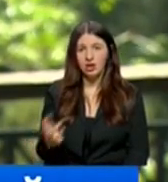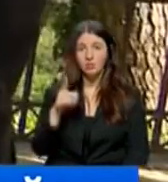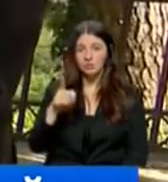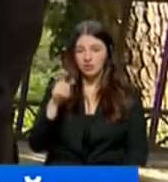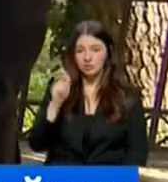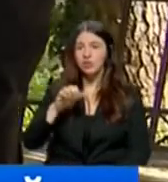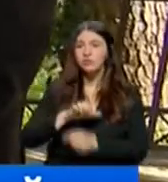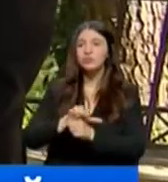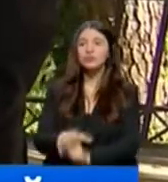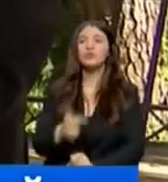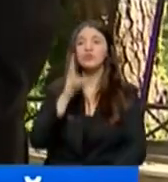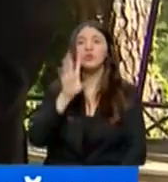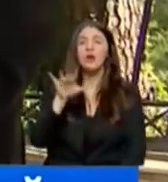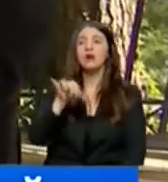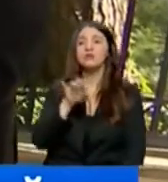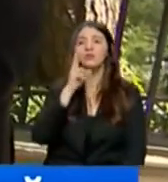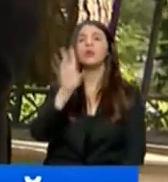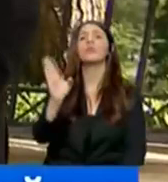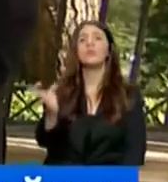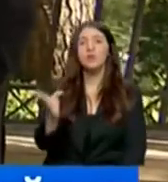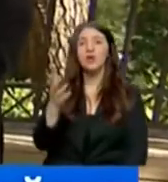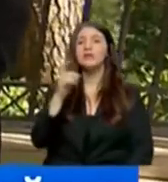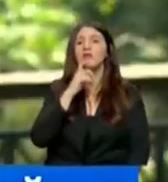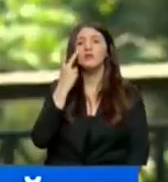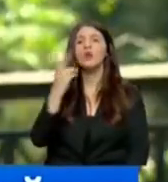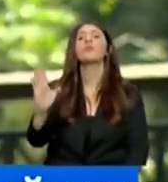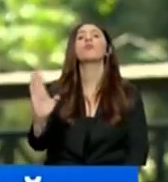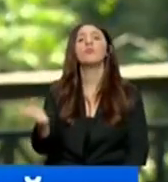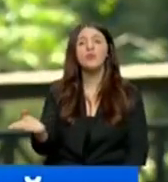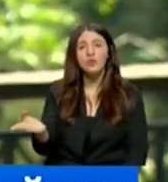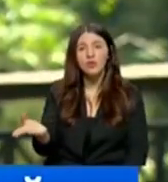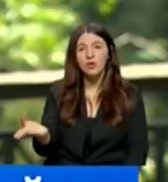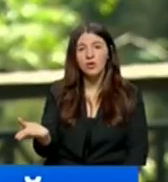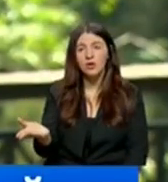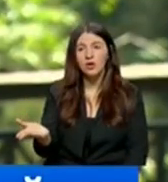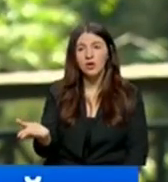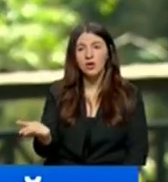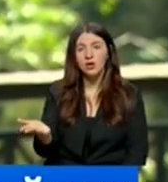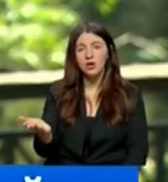Yapılan zulmü görmüyorlar mı? Haksızlığı görmüyorlar mı? Yanlışı görmüyorlar mı?